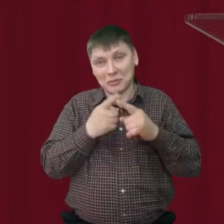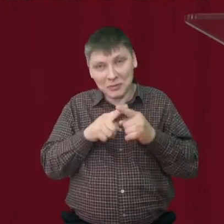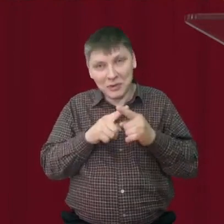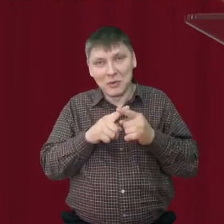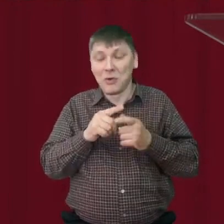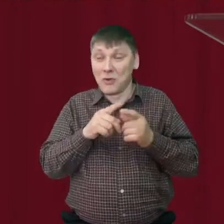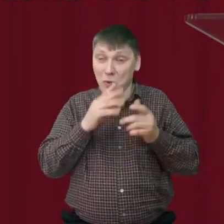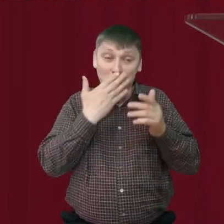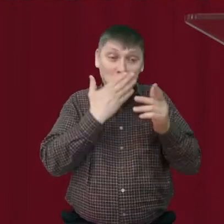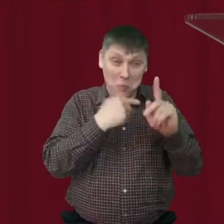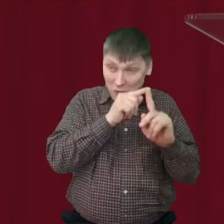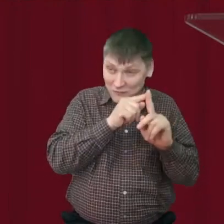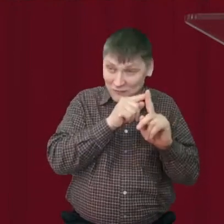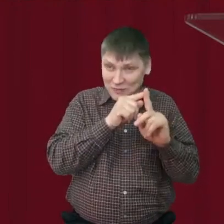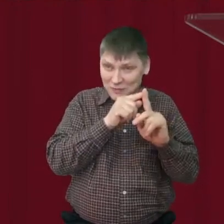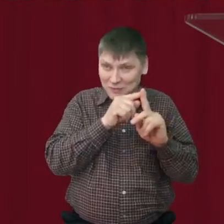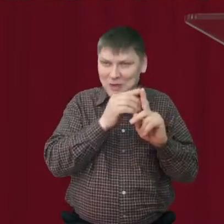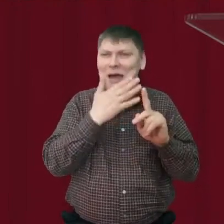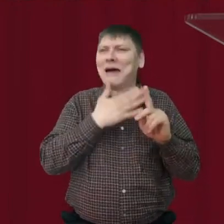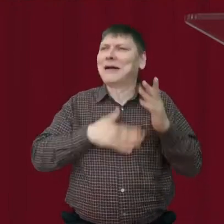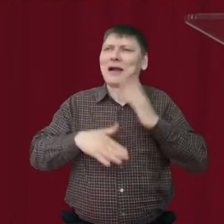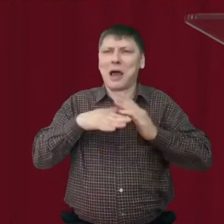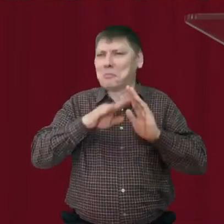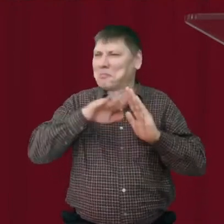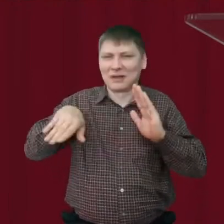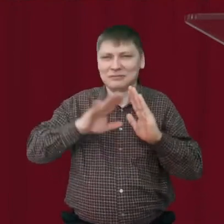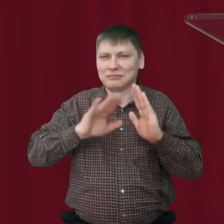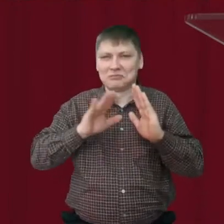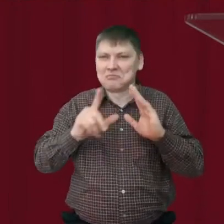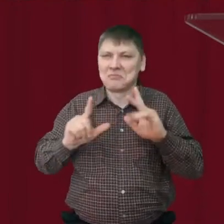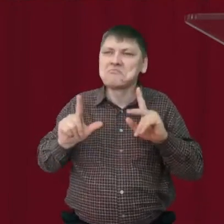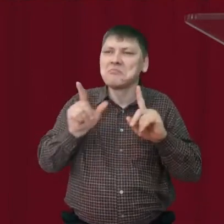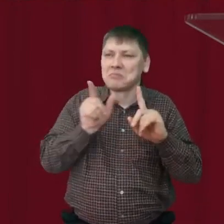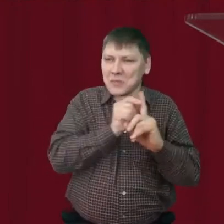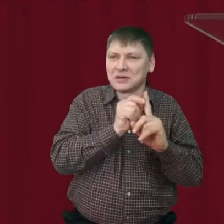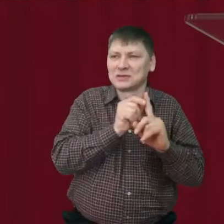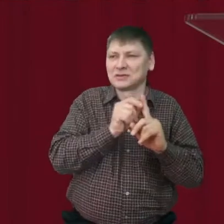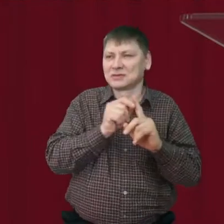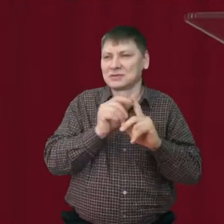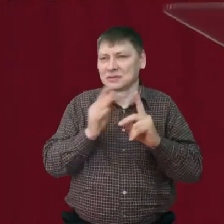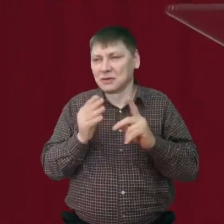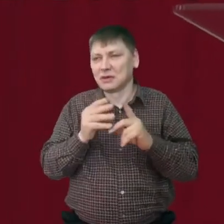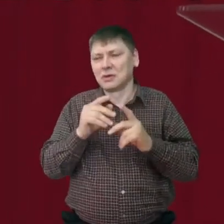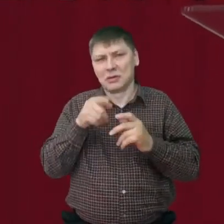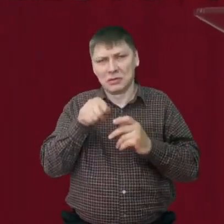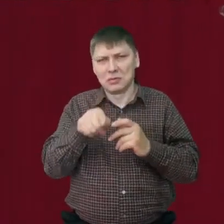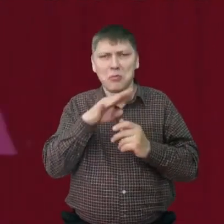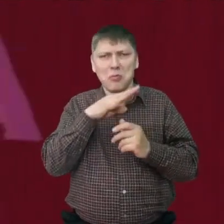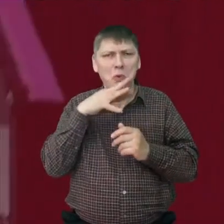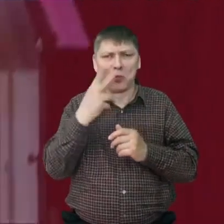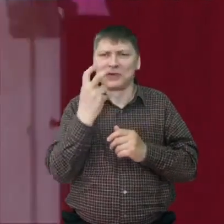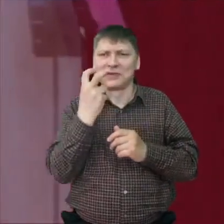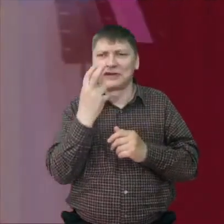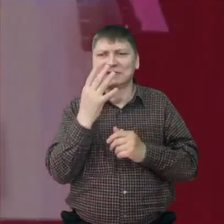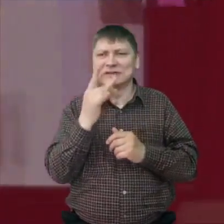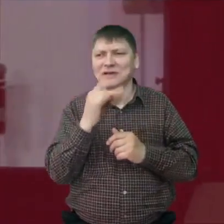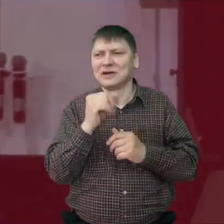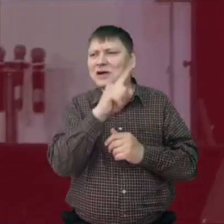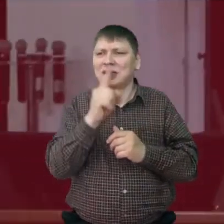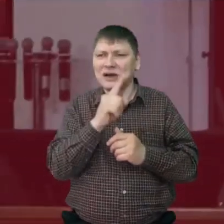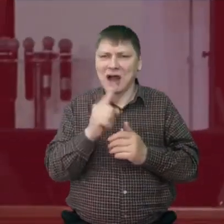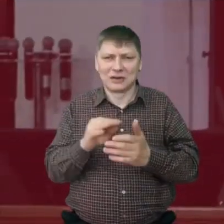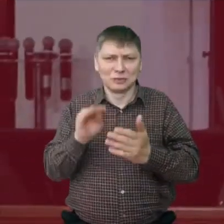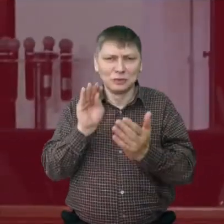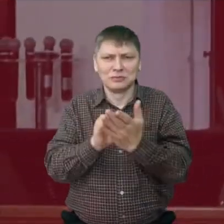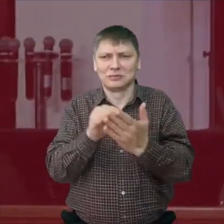– радость. Слово «радость» встречается в Библии более 200 раз. Чаще всего оно встречается в книге Псалмов, потому что они как раз описывают